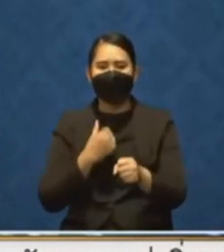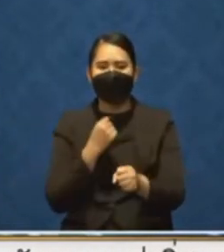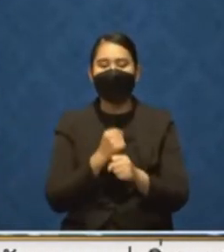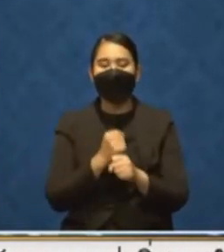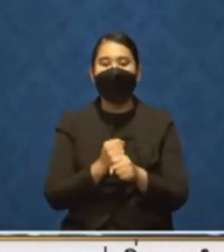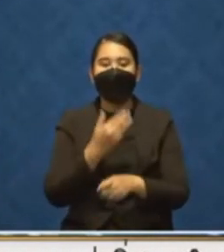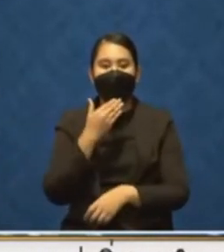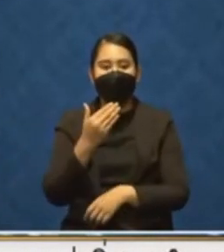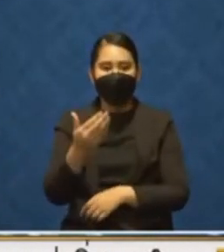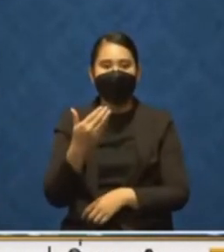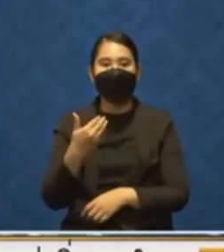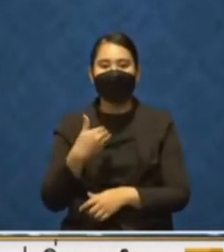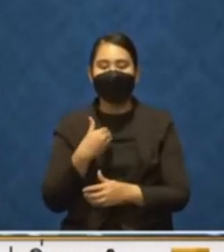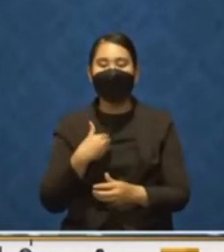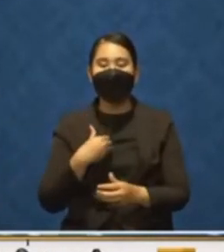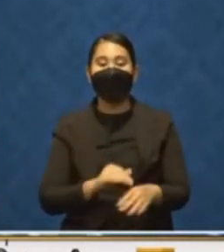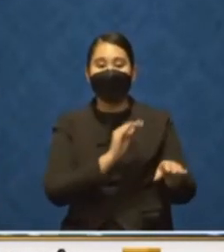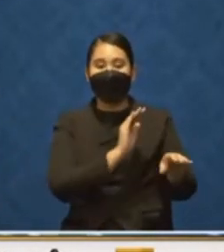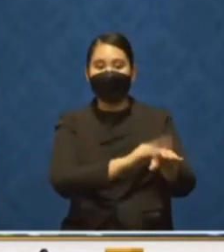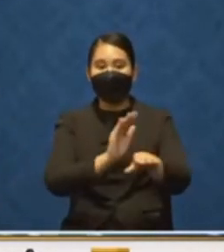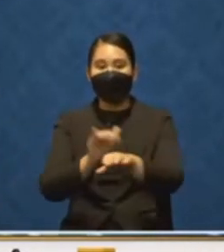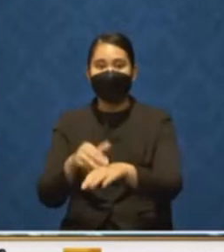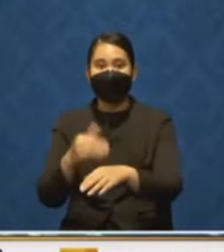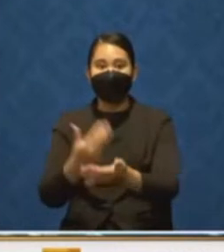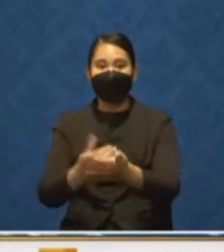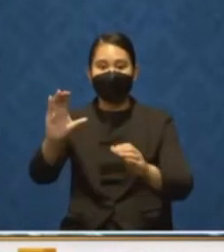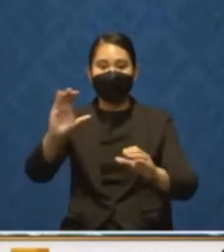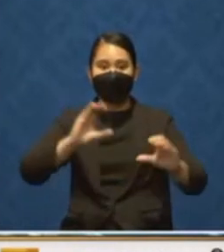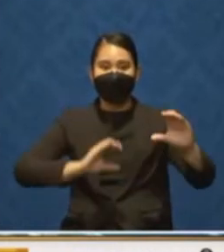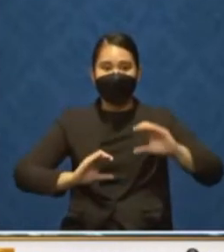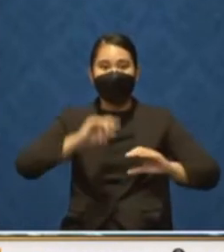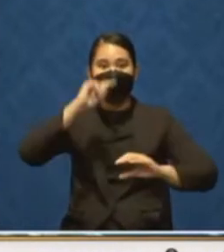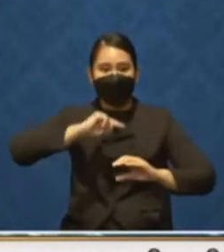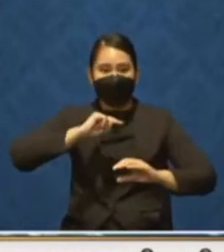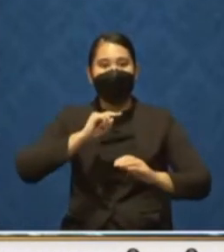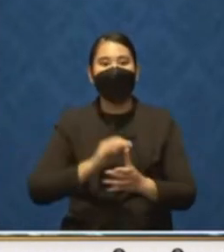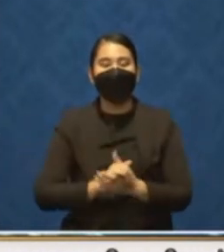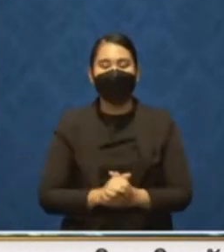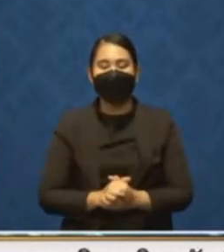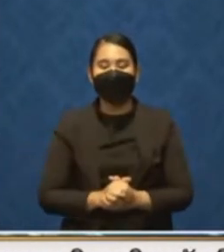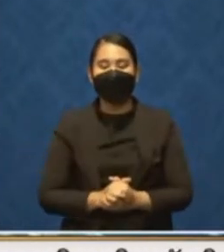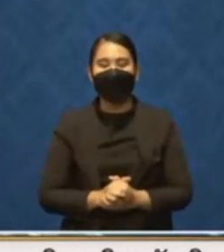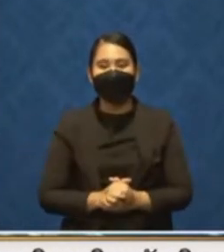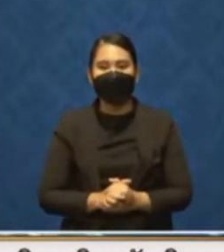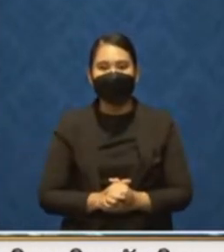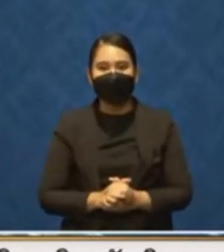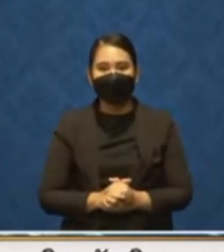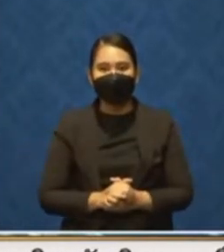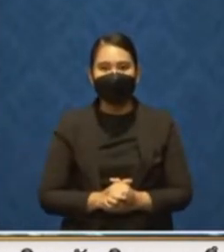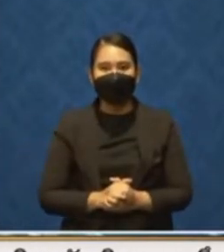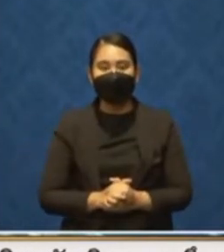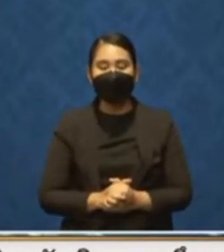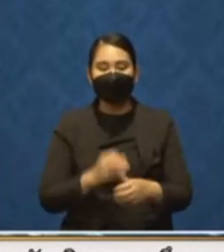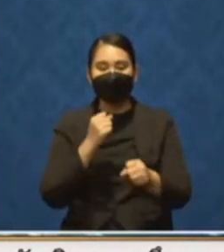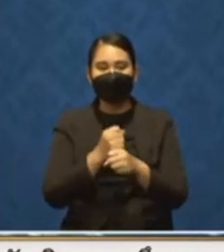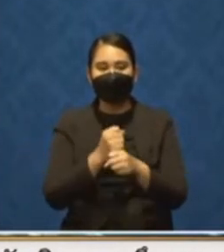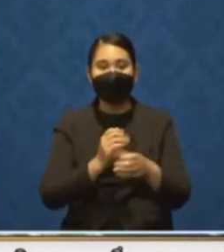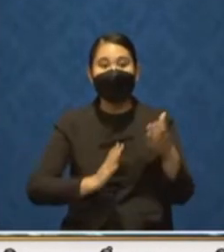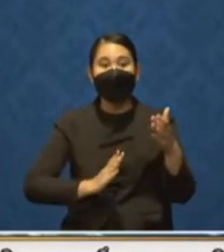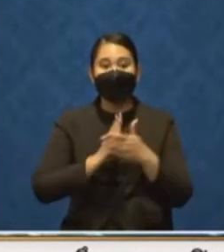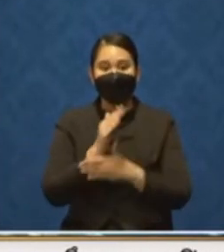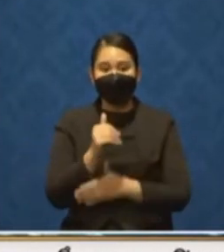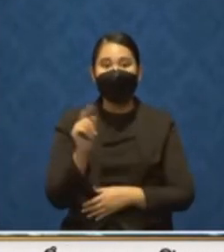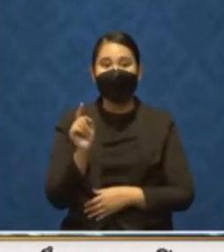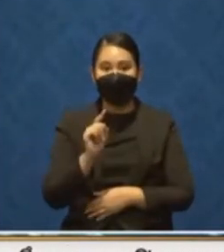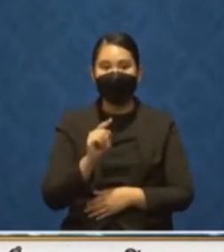มาโดยตลอดมาเชิญชวนไปลงทุนแล้วจงเป็นห่วงทางเดียวกันที่เข้มแข็งทุกพันธมิตรนะครับแต่เรื่องของความเร็วสูงสุดในประวัติศาสตร์คือการฟื้น